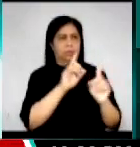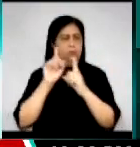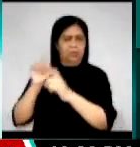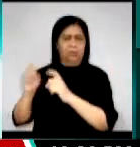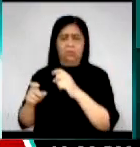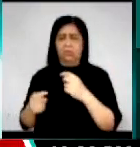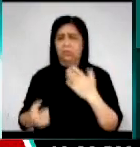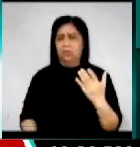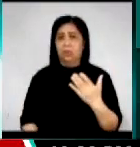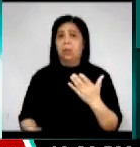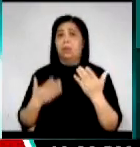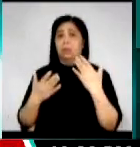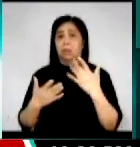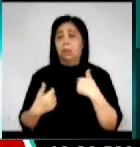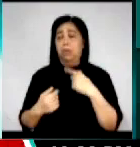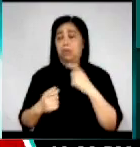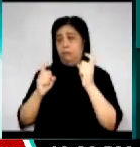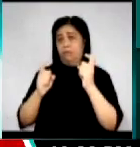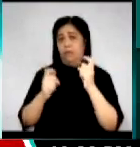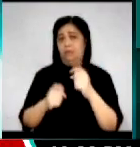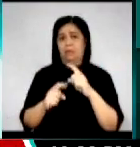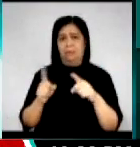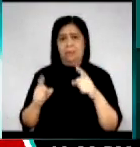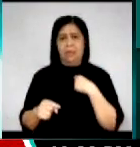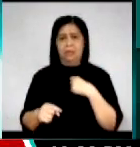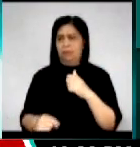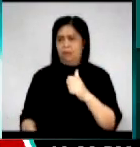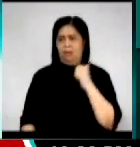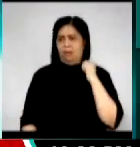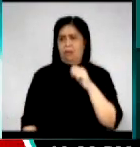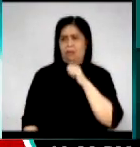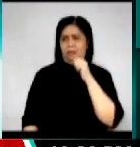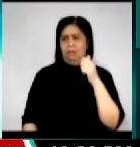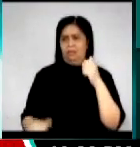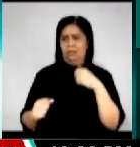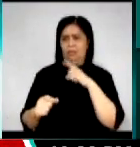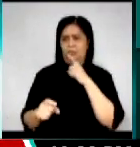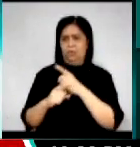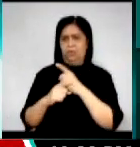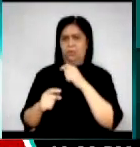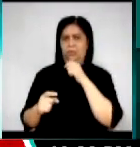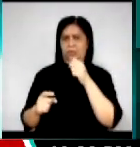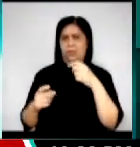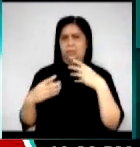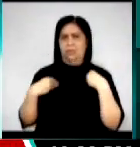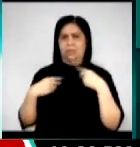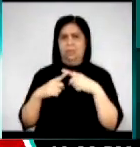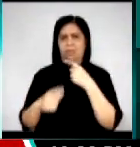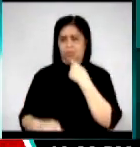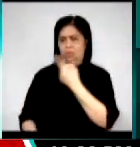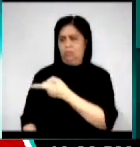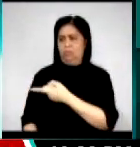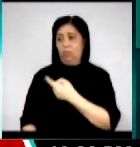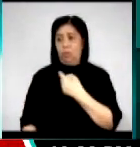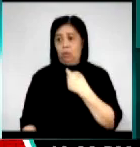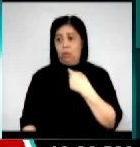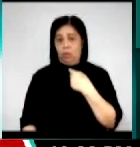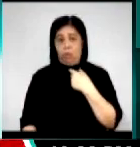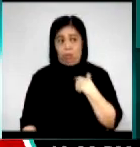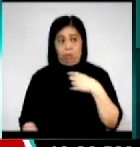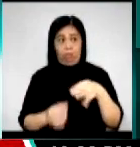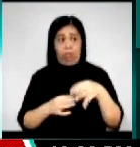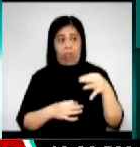baka mapabilis tayo. But I resent and I take strong exception to the statement na pinapatagal ko